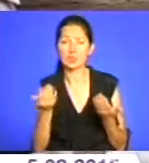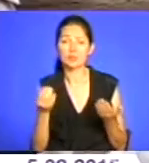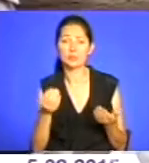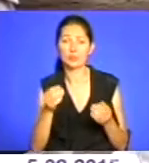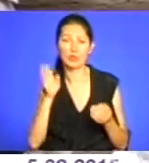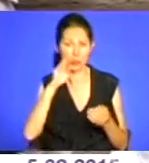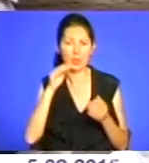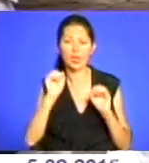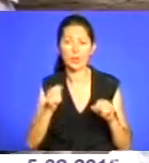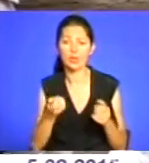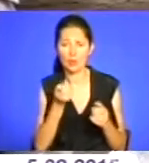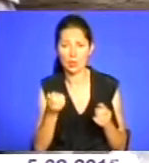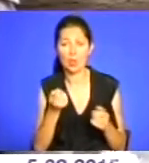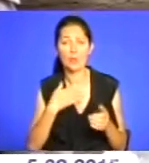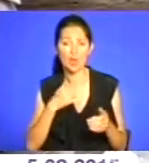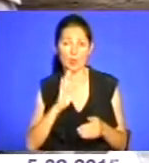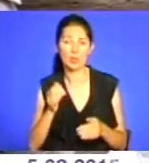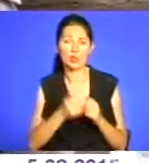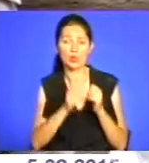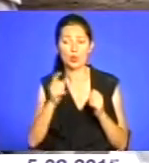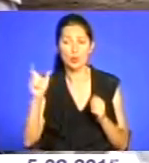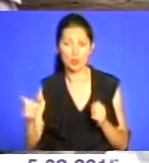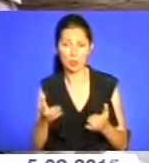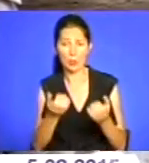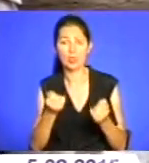ми знову-таки будемо з кожним мешканцем приймати рішення, яким